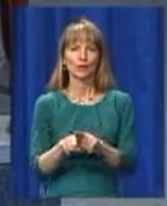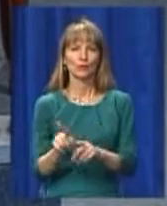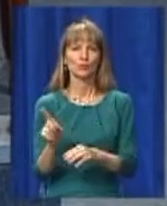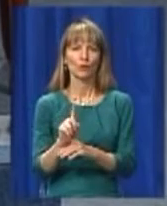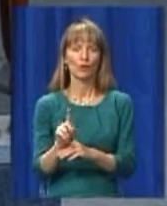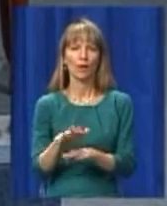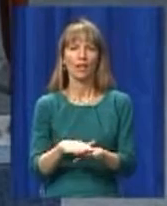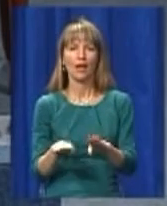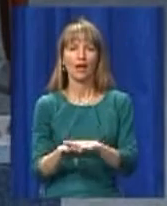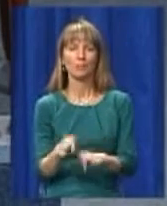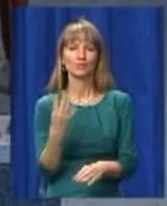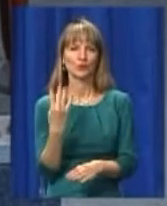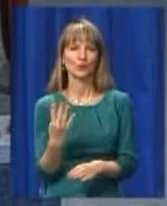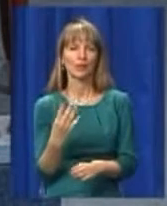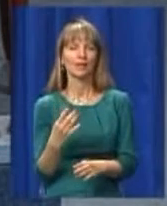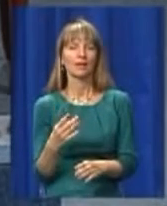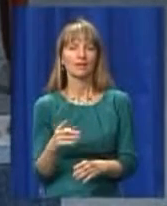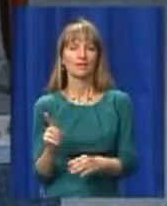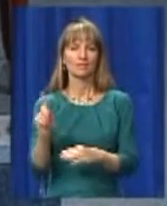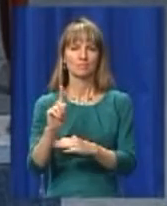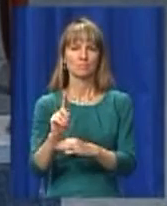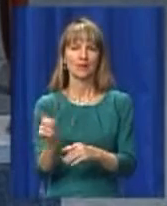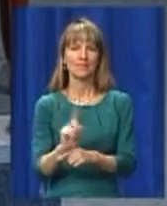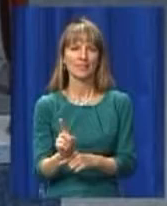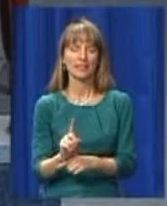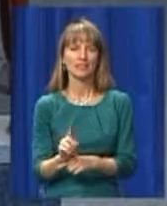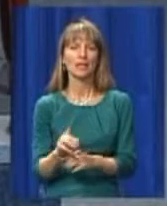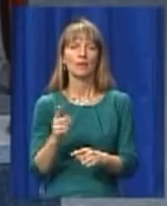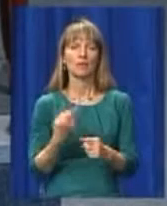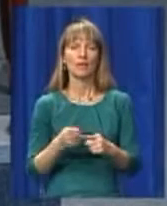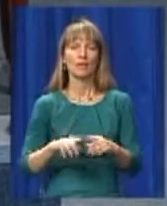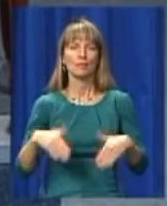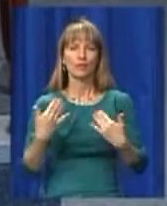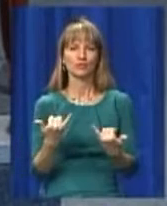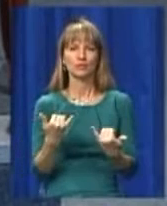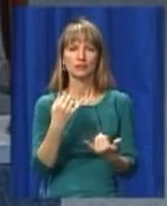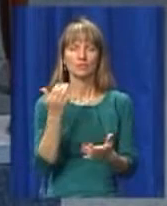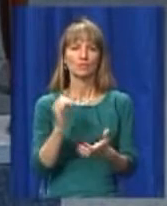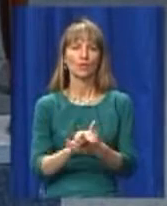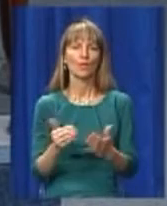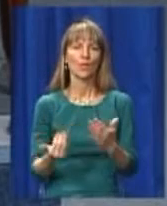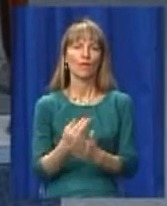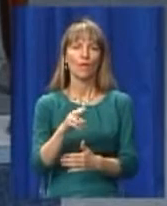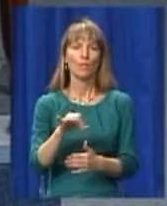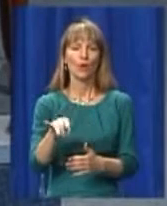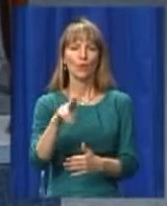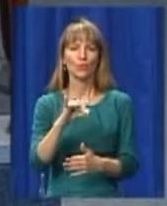лапи, там 4 лапи. Хвіст пістолетом тримати тощо. Ну, тож, пропонуємо зараз ознайомитися з новою породою